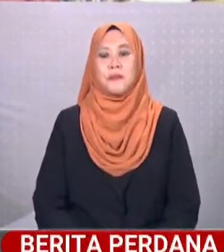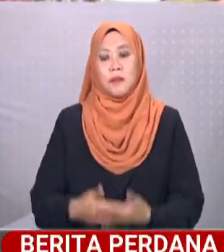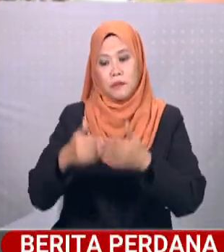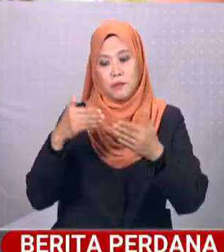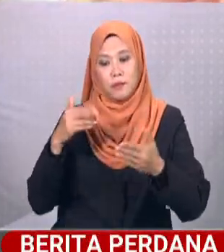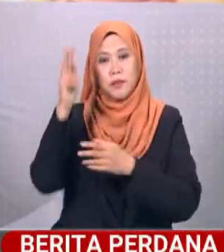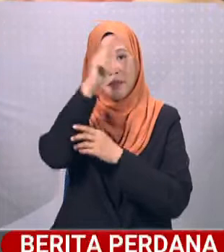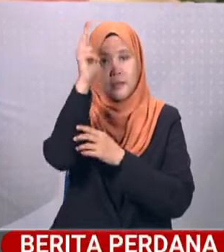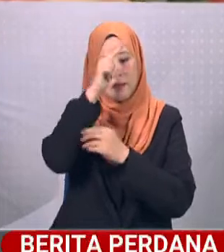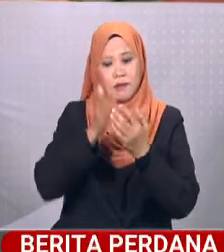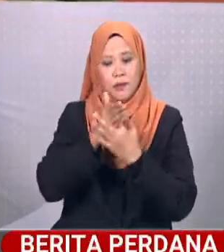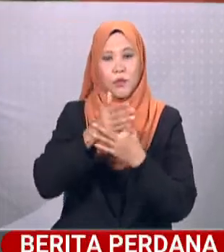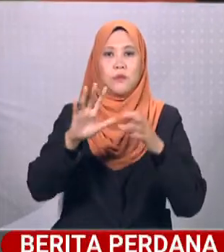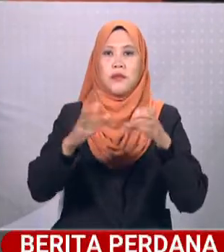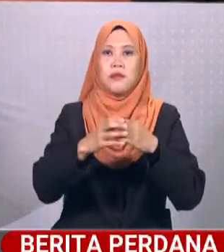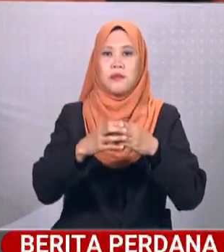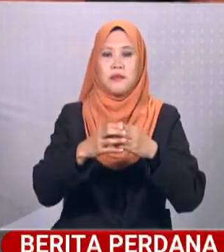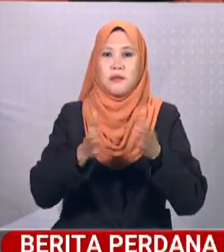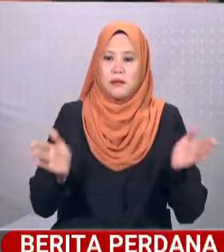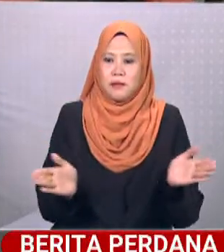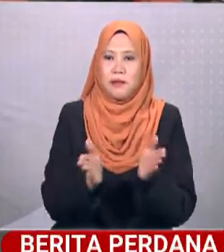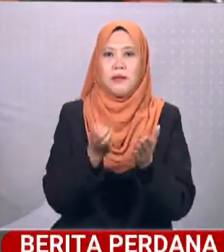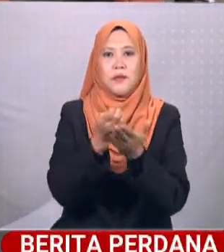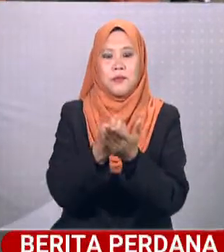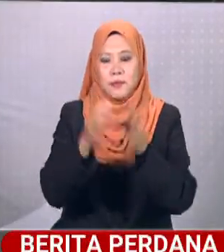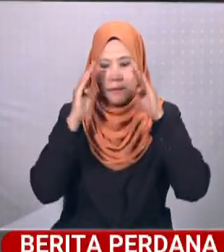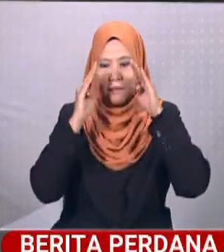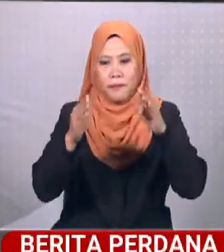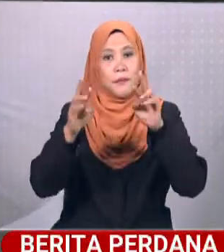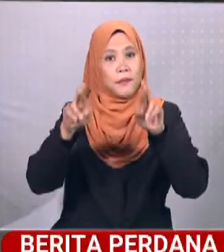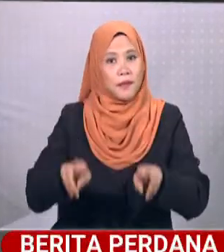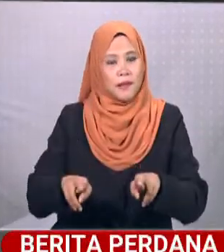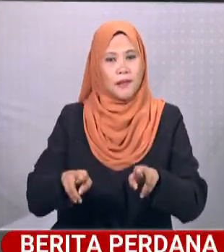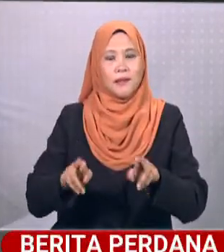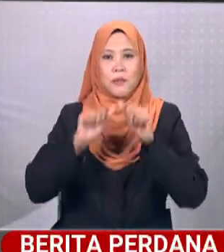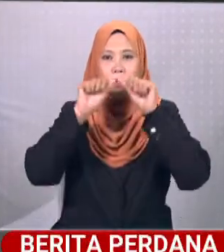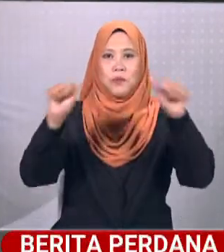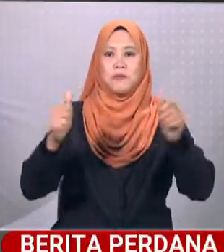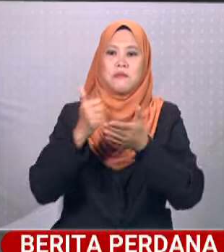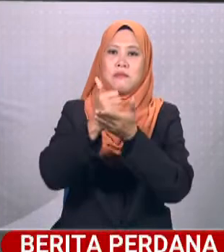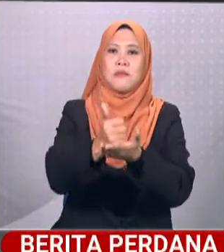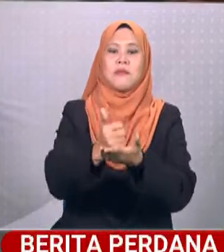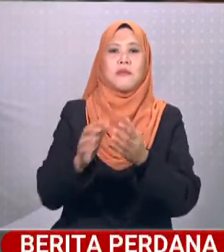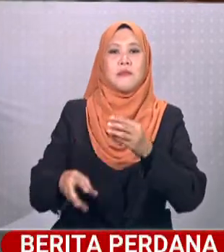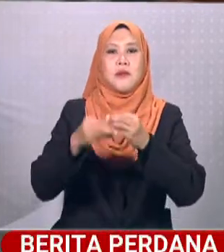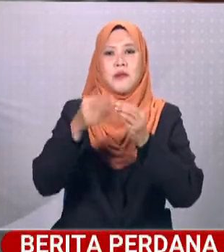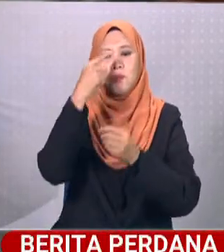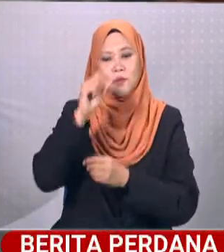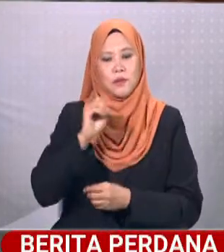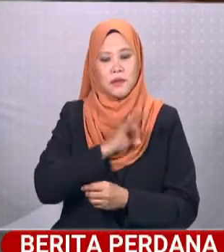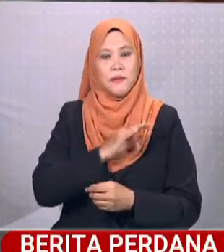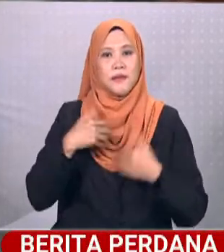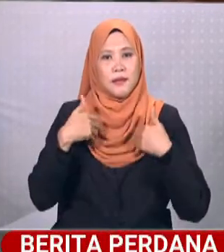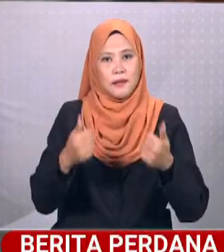Sebelum ini, kerajaan melalui pakej Rangsangan Ekonomi Prihatin Rakyat Prihatin mengumumkan bantuan tambahan kepada kakitangan